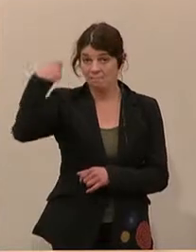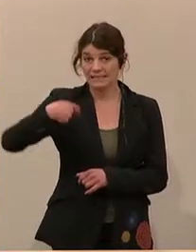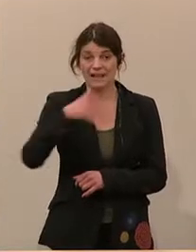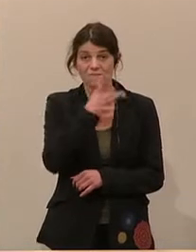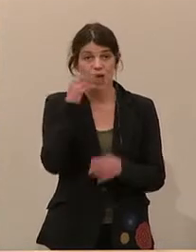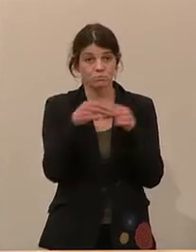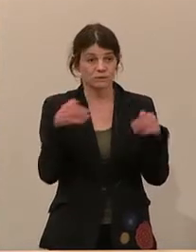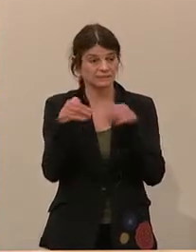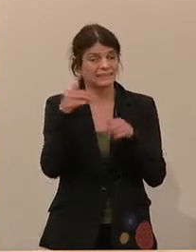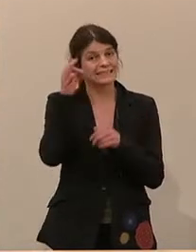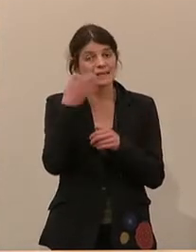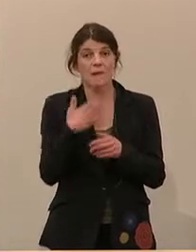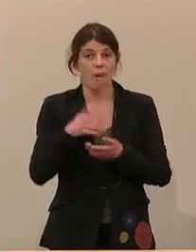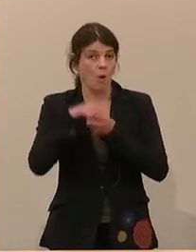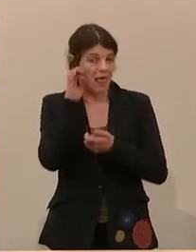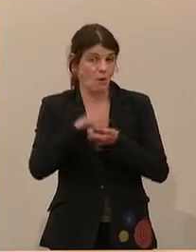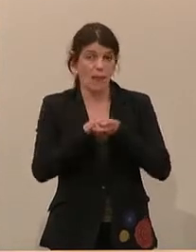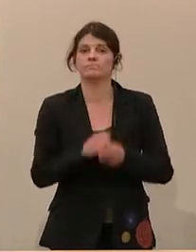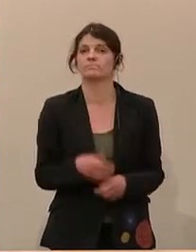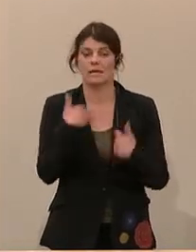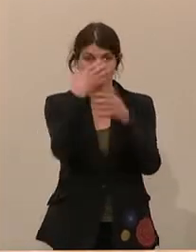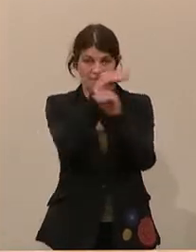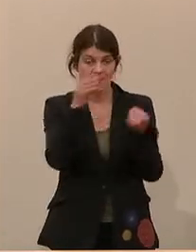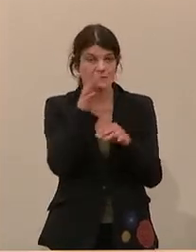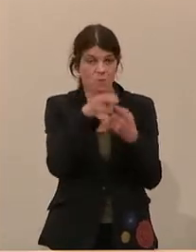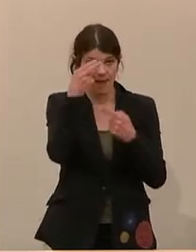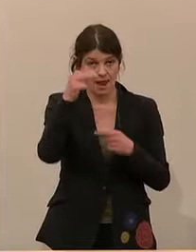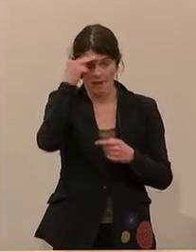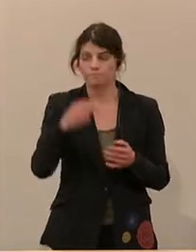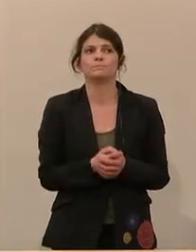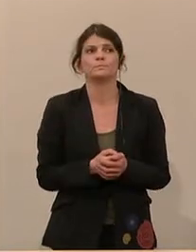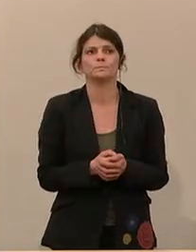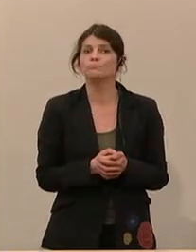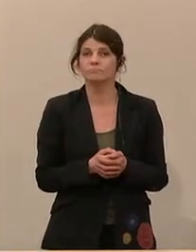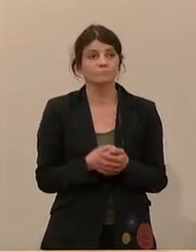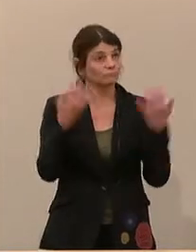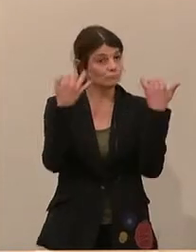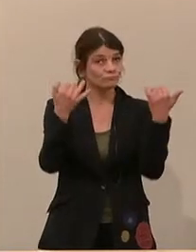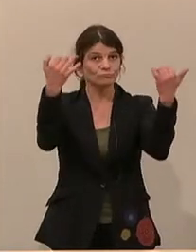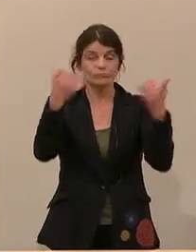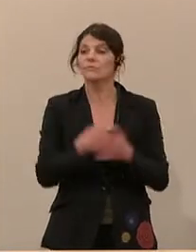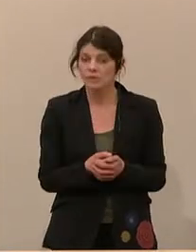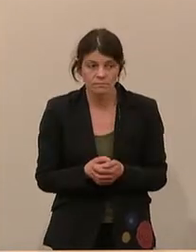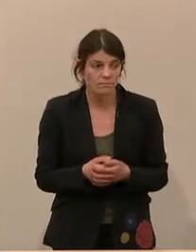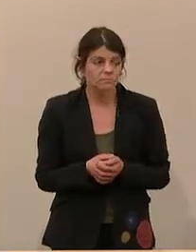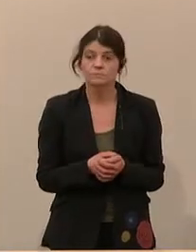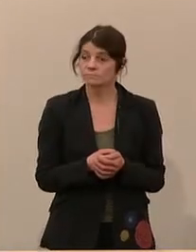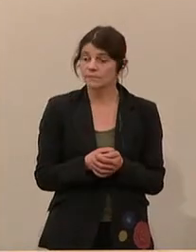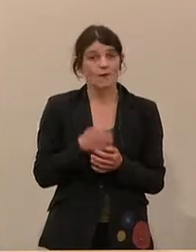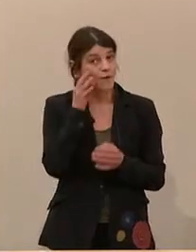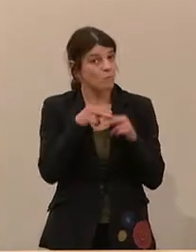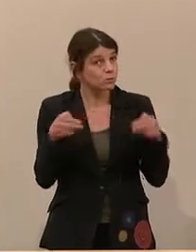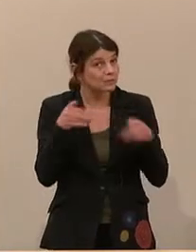Am Wort Gabriel Obernosterer, Tourismussprecher, ÖVP. Damen und Herren, auf der Tribüne, ja,